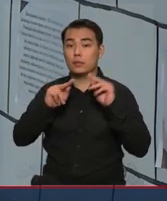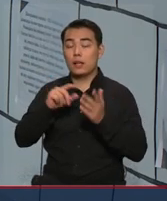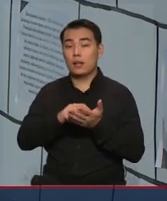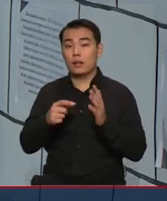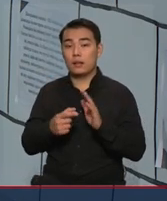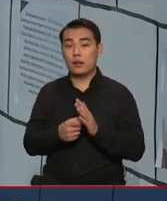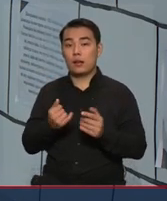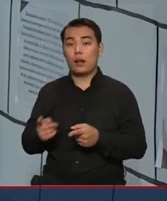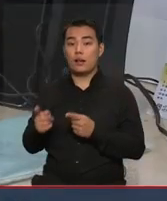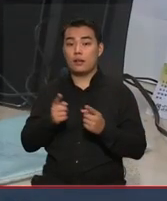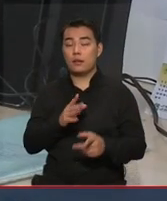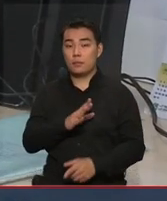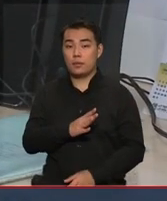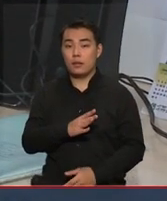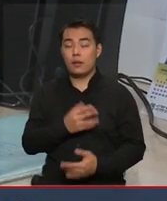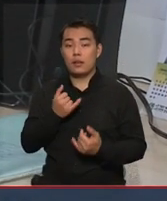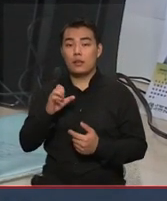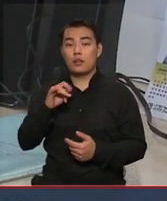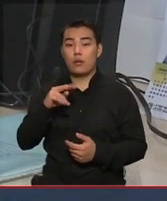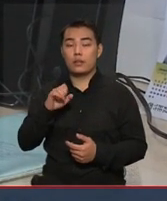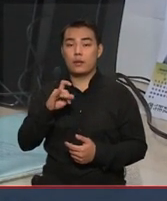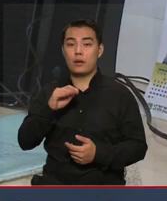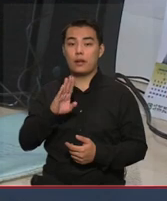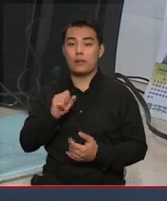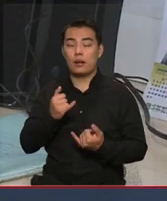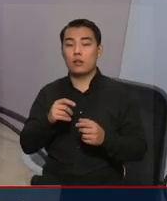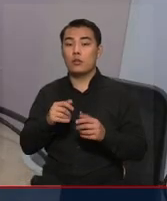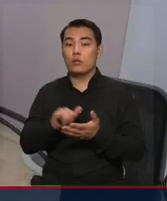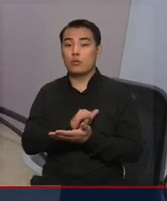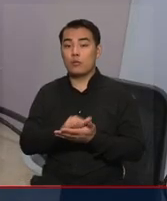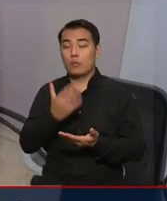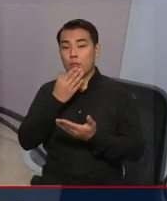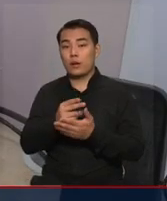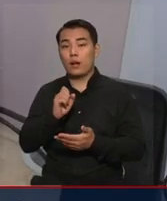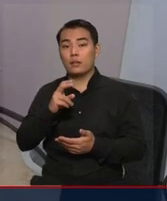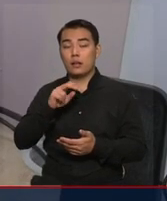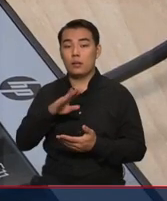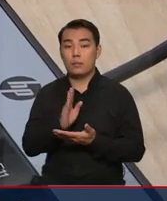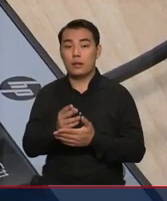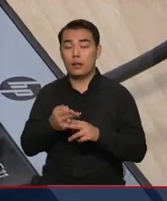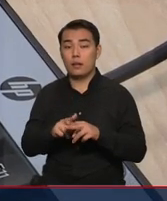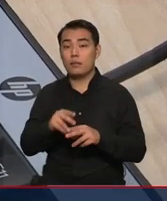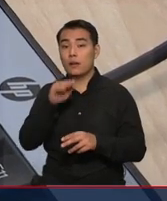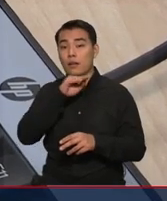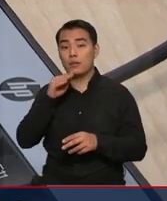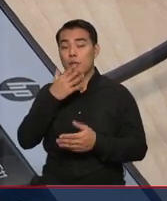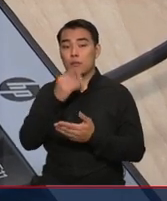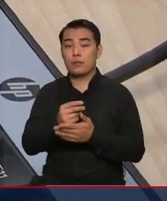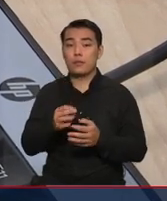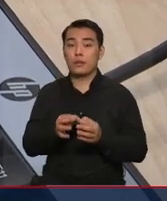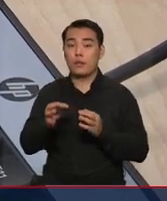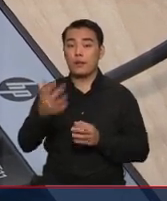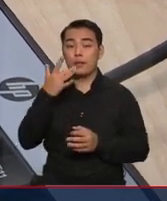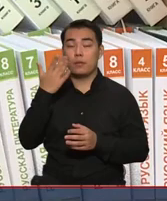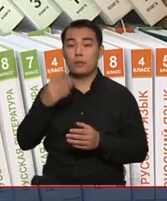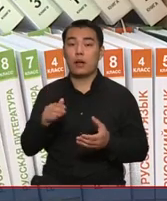сыныптарға ауыстырылды. Сәуле Сағынбаева бос уақытында YouTube-те жеке арнасын жүргізеді. Соның арқасында білікті маманның жұмысымен алыс жақын